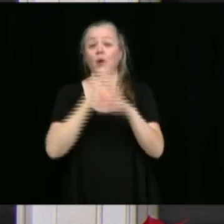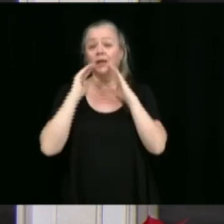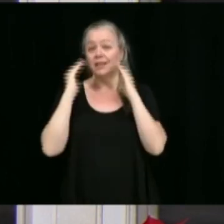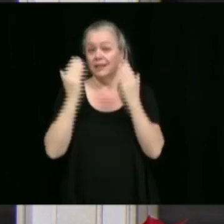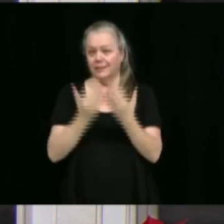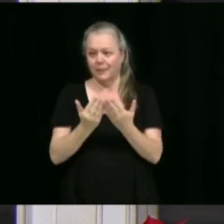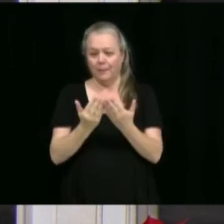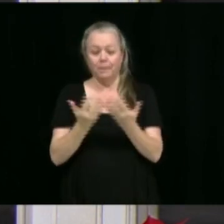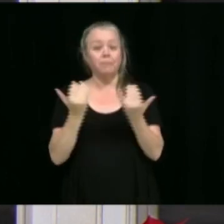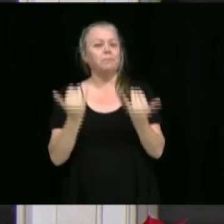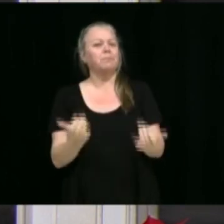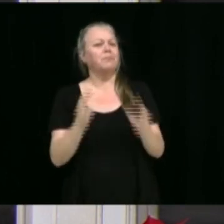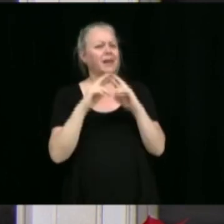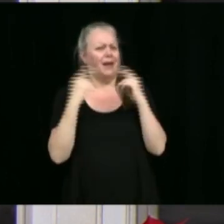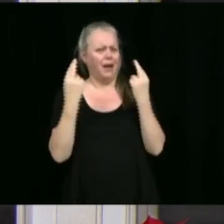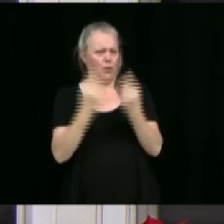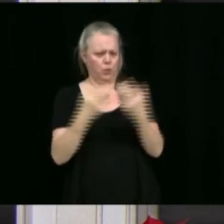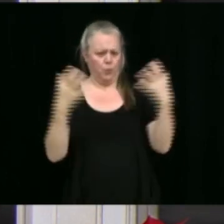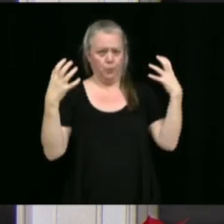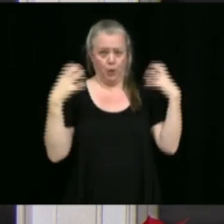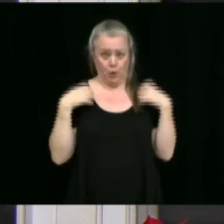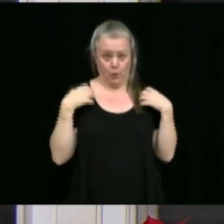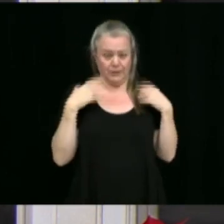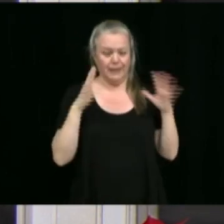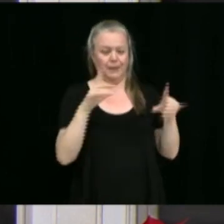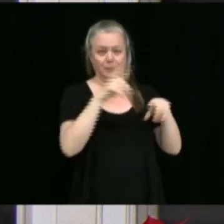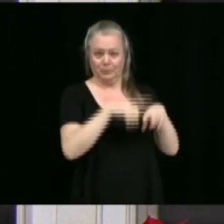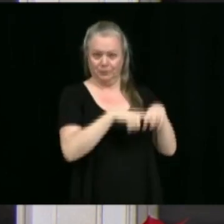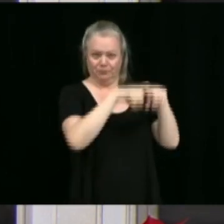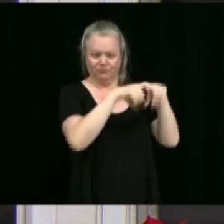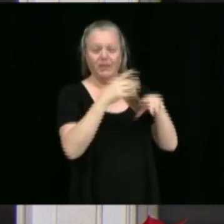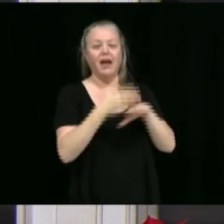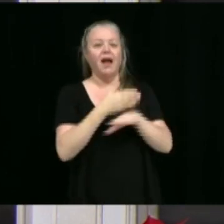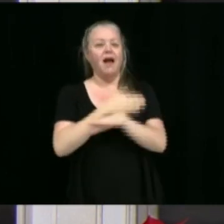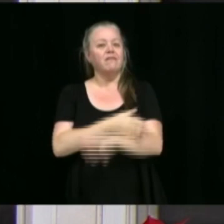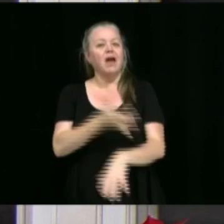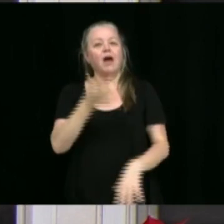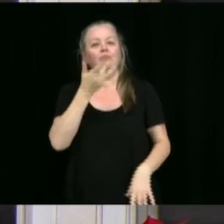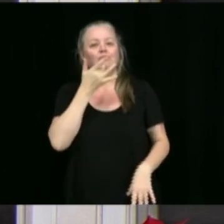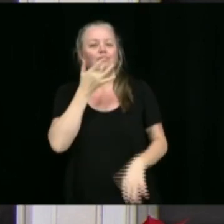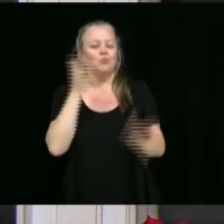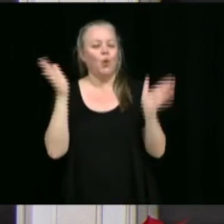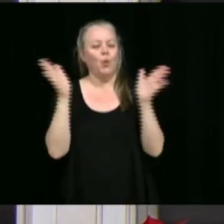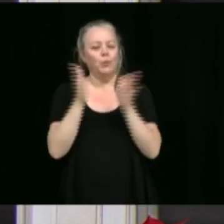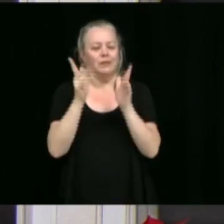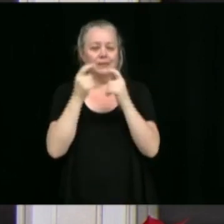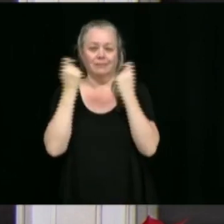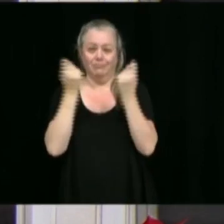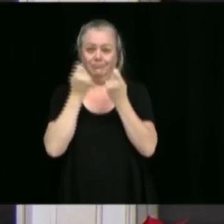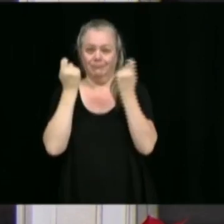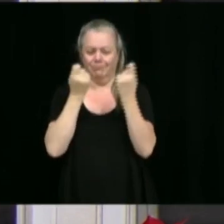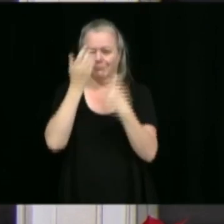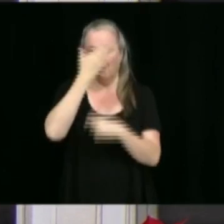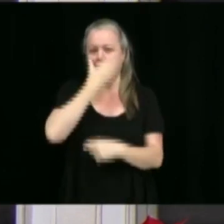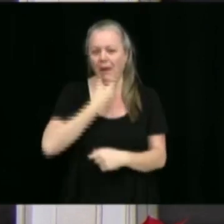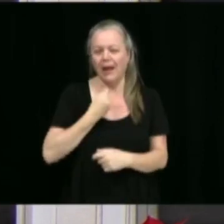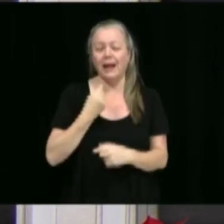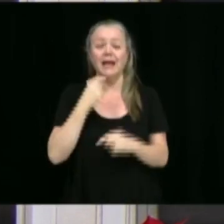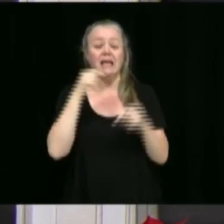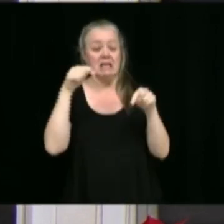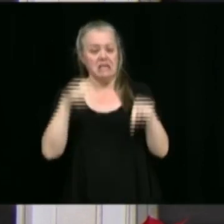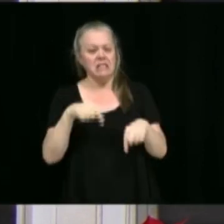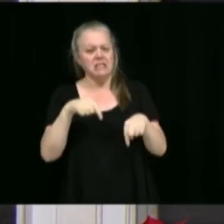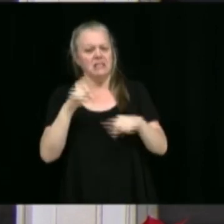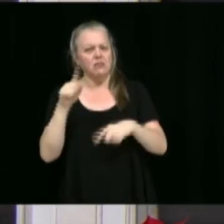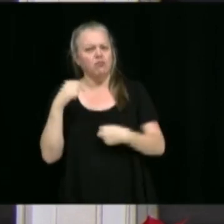débuter notre séance du Conseil de façon plus officielle, on va procéder aujourd'hui à une belle cérémonie qu'on effectue à Victoriaville